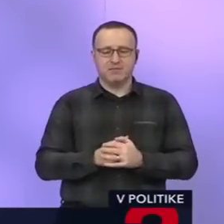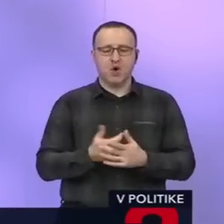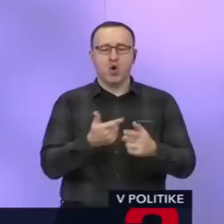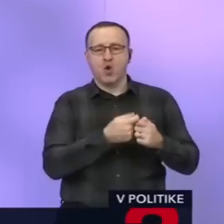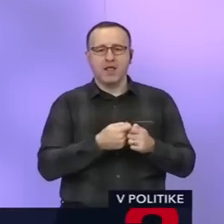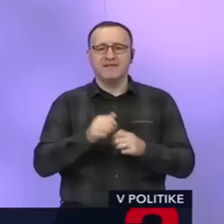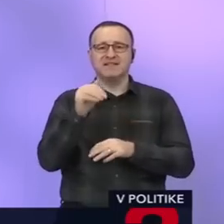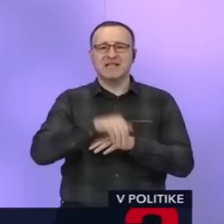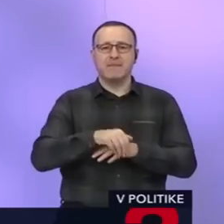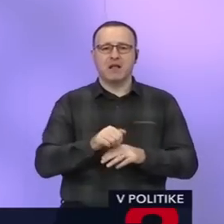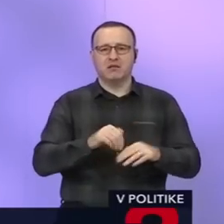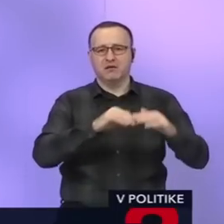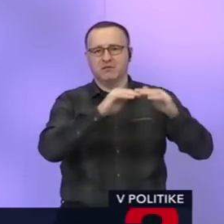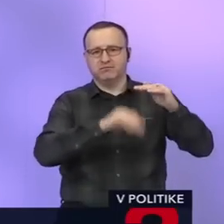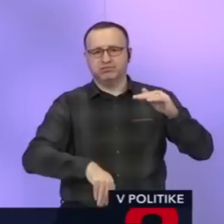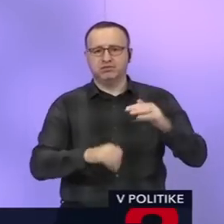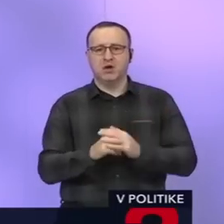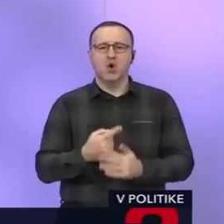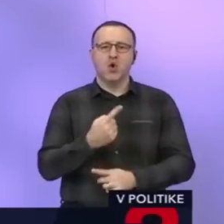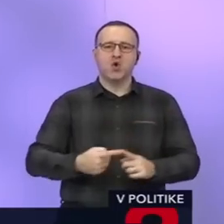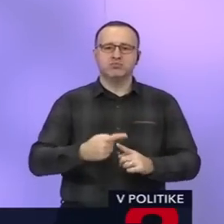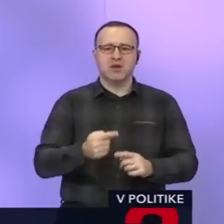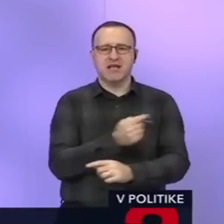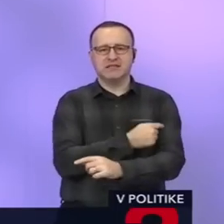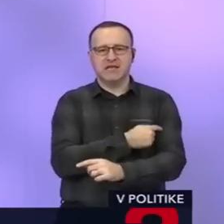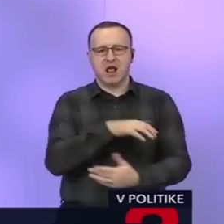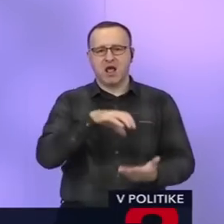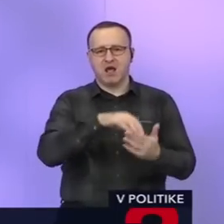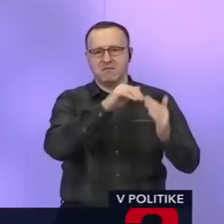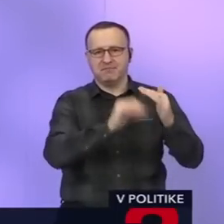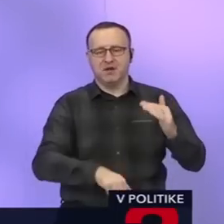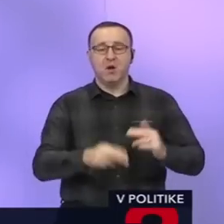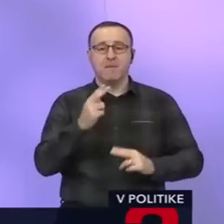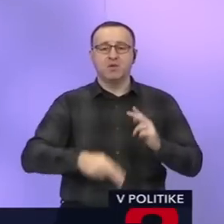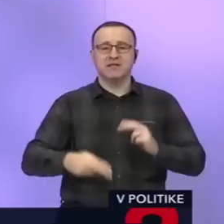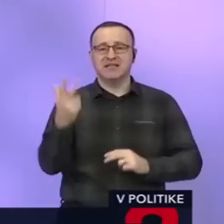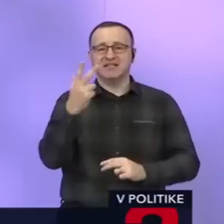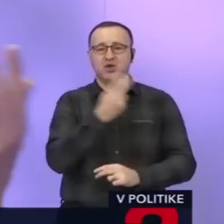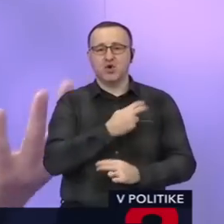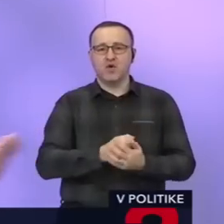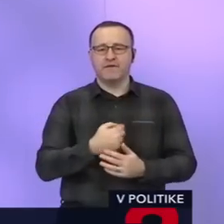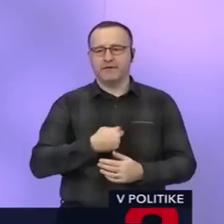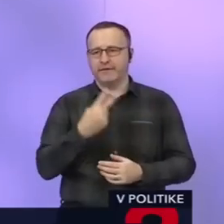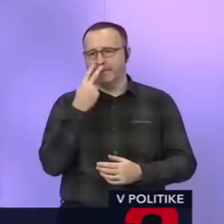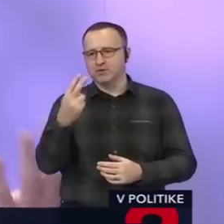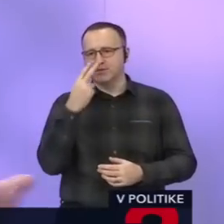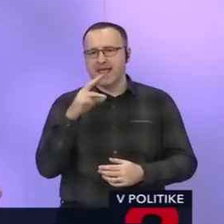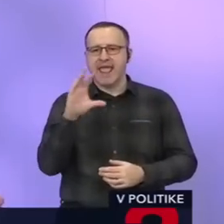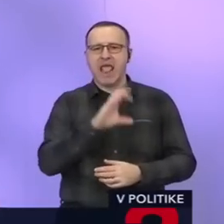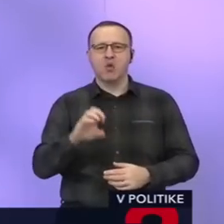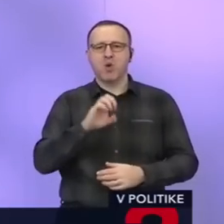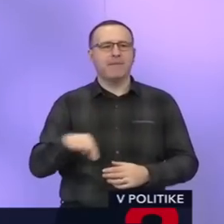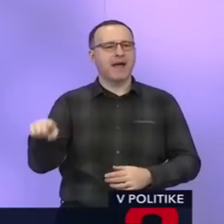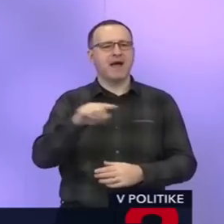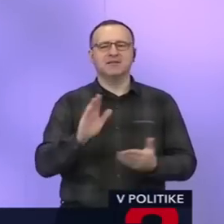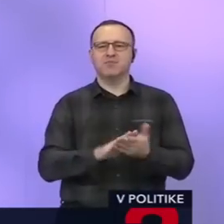kolektívny západ výrazne zaostáva v konvenčných ozbrojených silách, pretože za tých posledných 30 rokov sme sa pozerali na Európu ako zónu